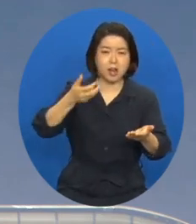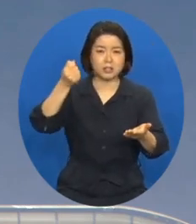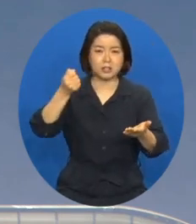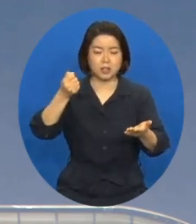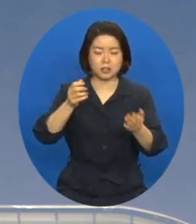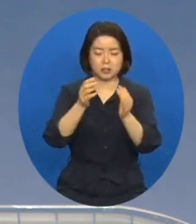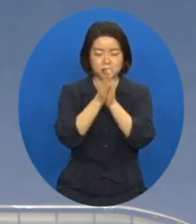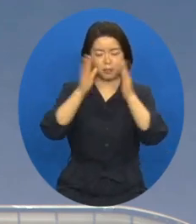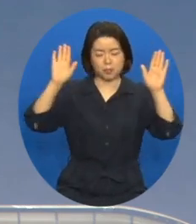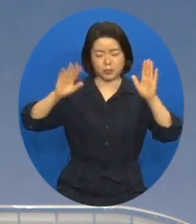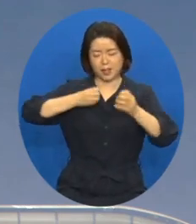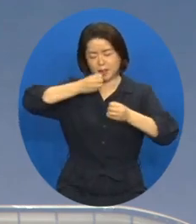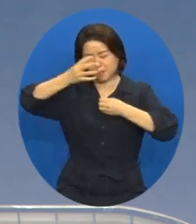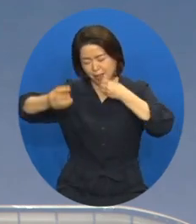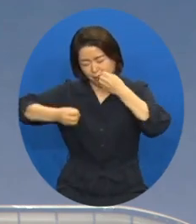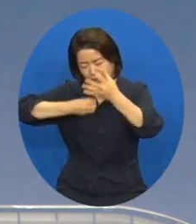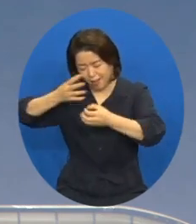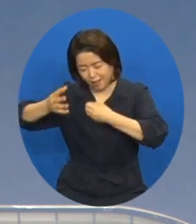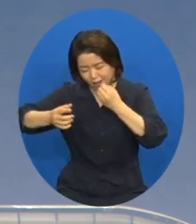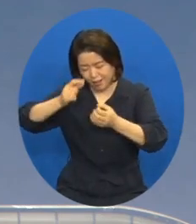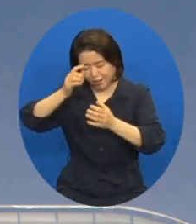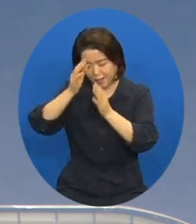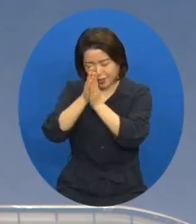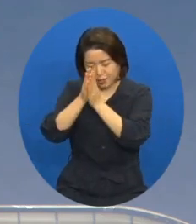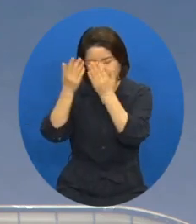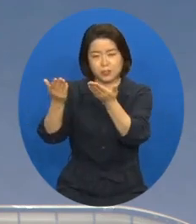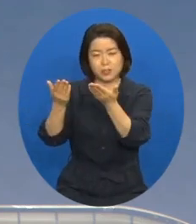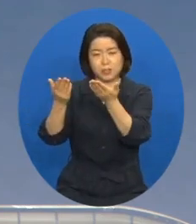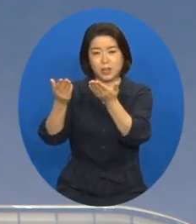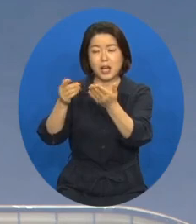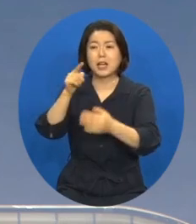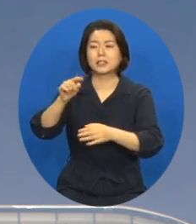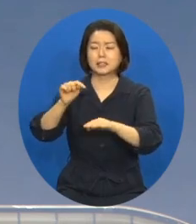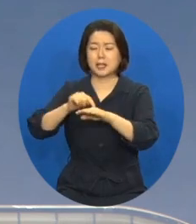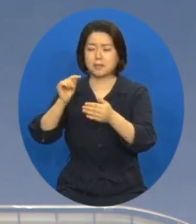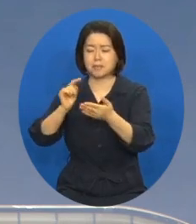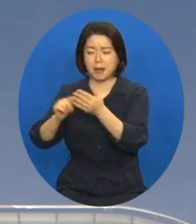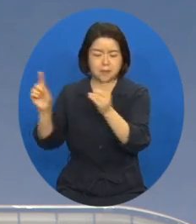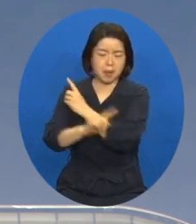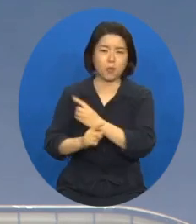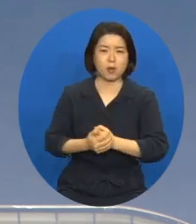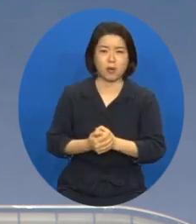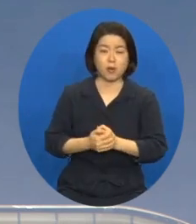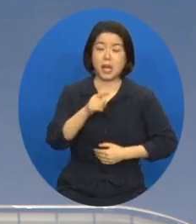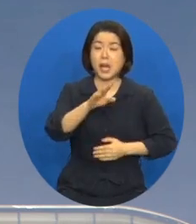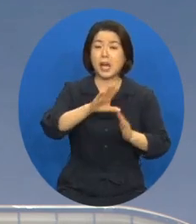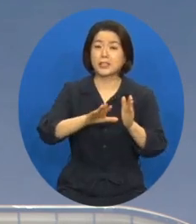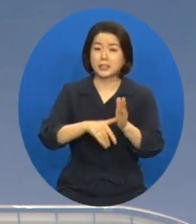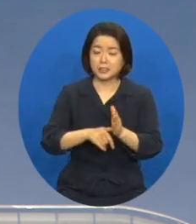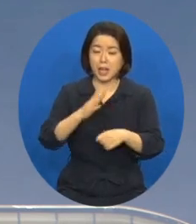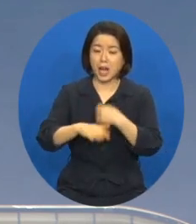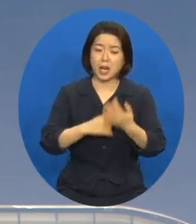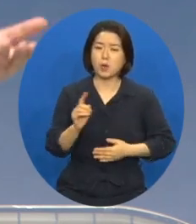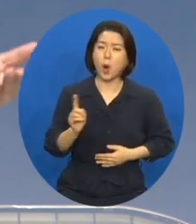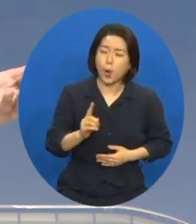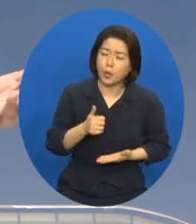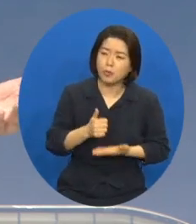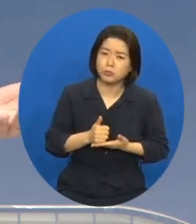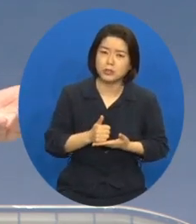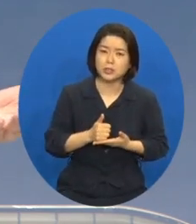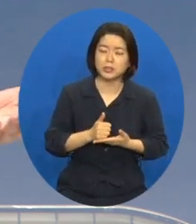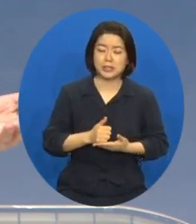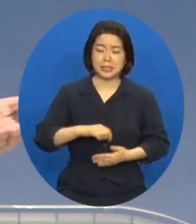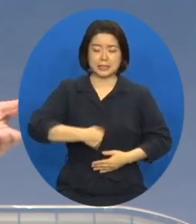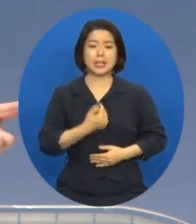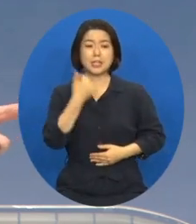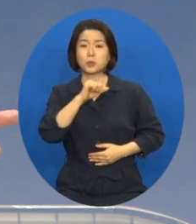기도를 드립니다. 하나님이 뜻을 돌이키셨어요. 그때 하나님이 어떤 하나님이신지를 하나님이 자기소개를